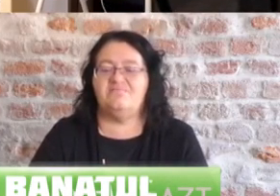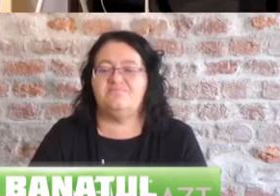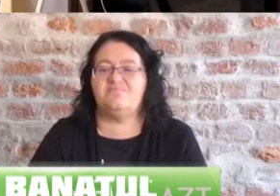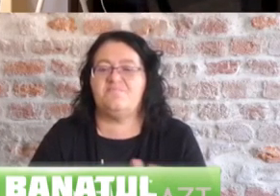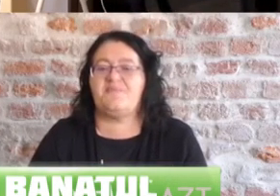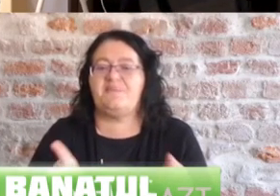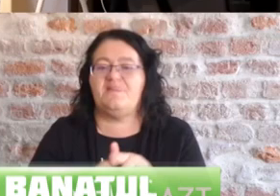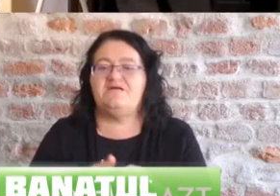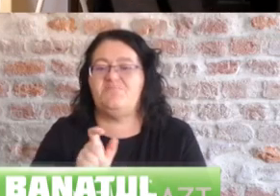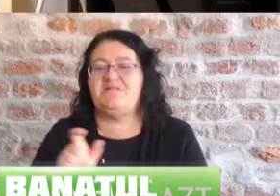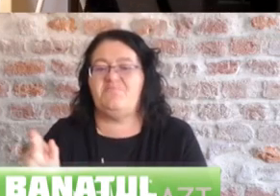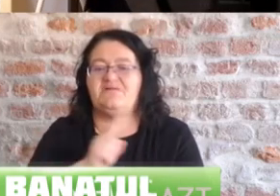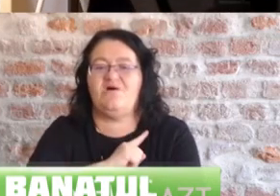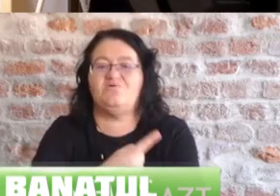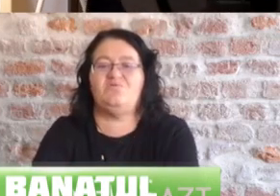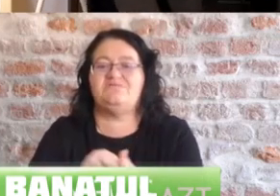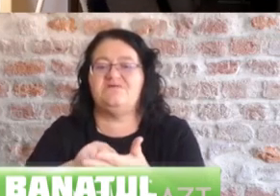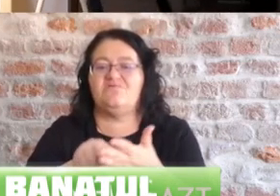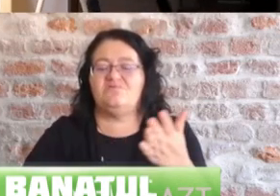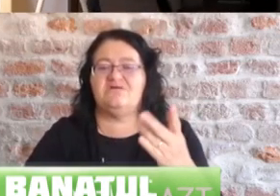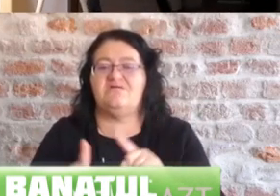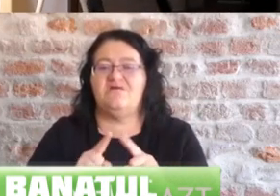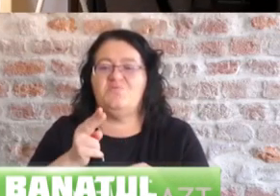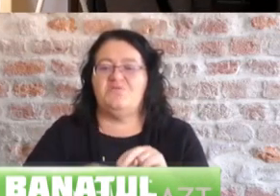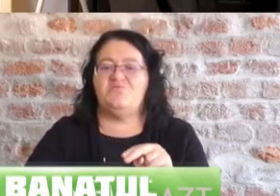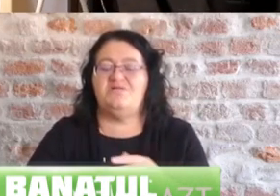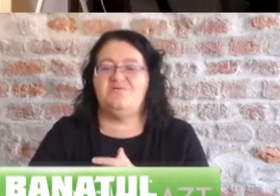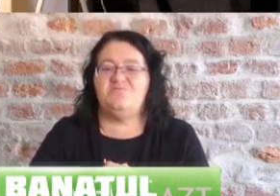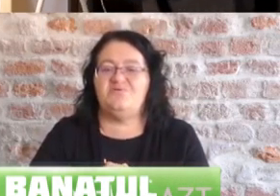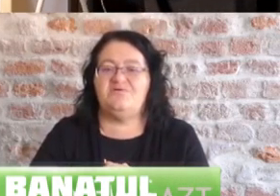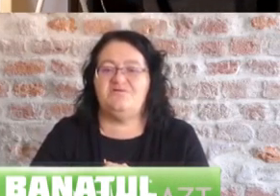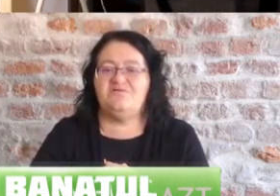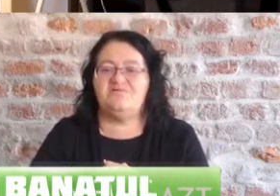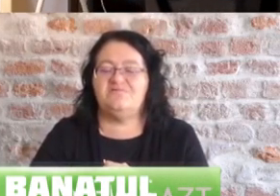De asemenea, din partea autorității contractante, dar nu în ultimul rând,